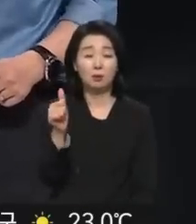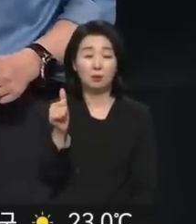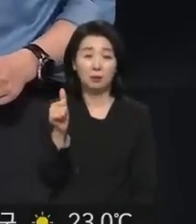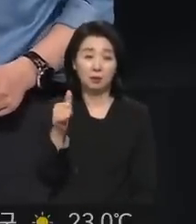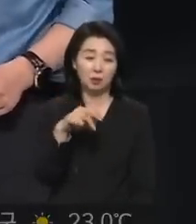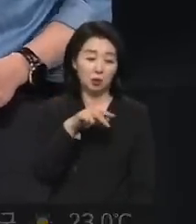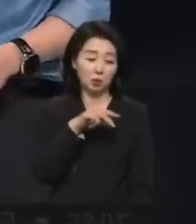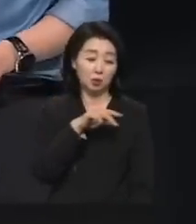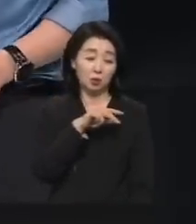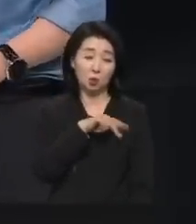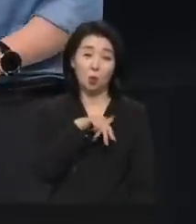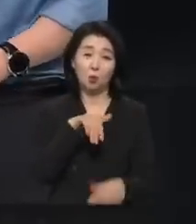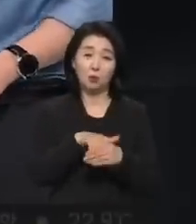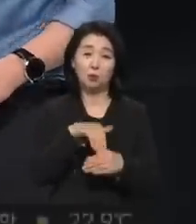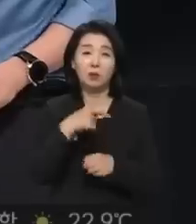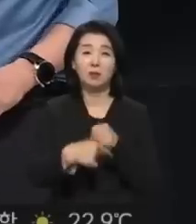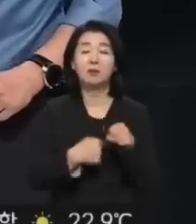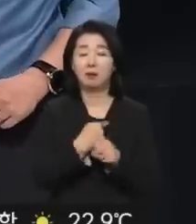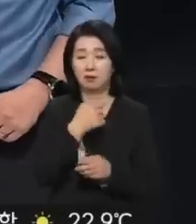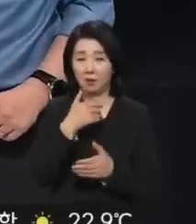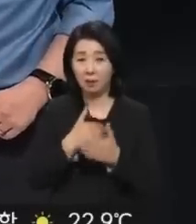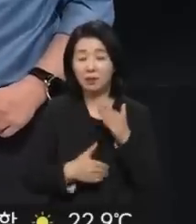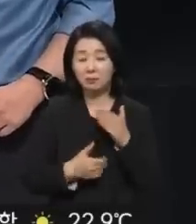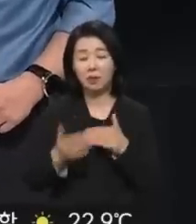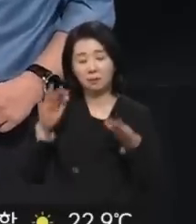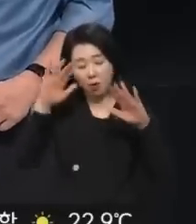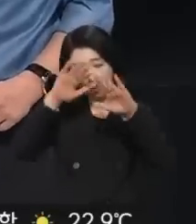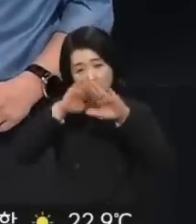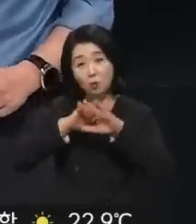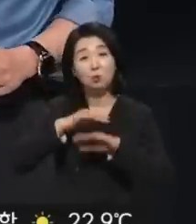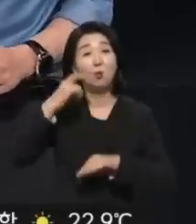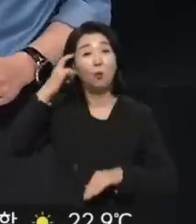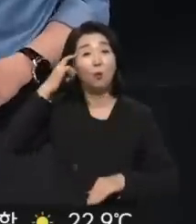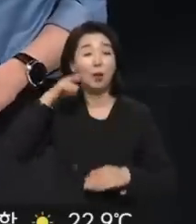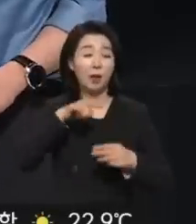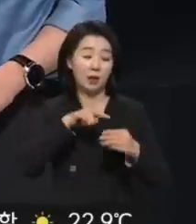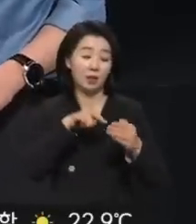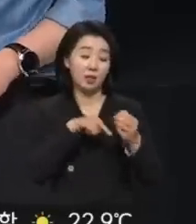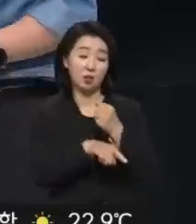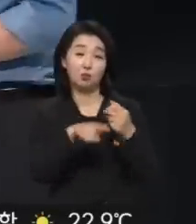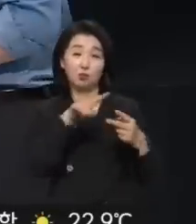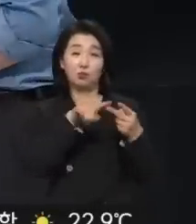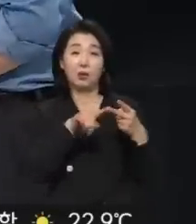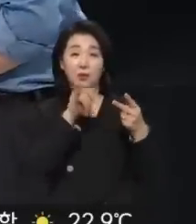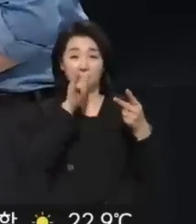내년 총선을 어둡게 전망했습니다. 그 이유는 크게 두 가지였는데요.